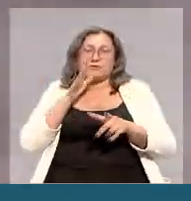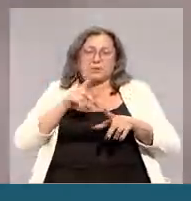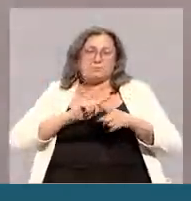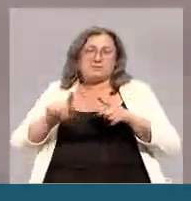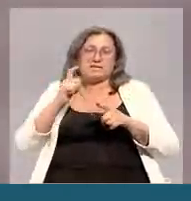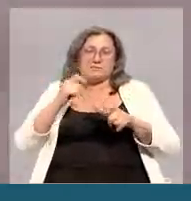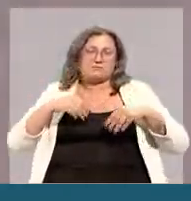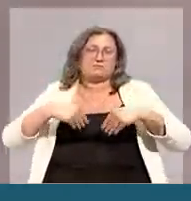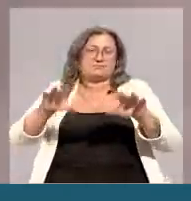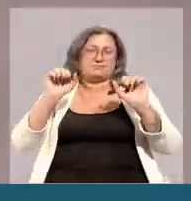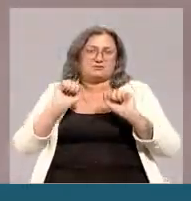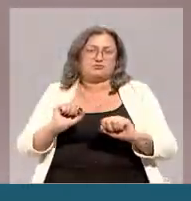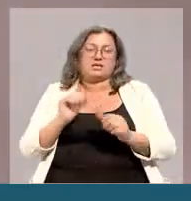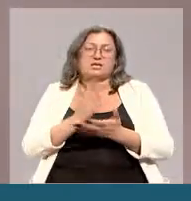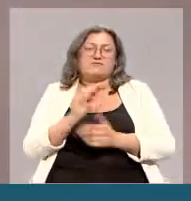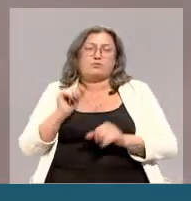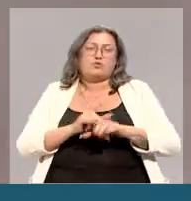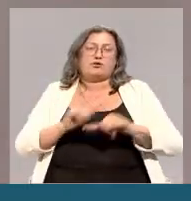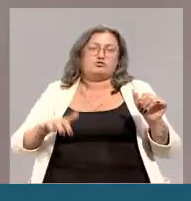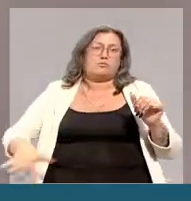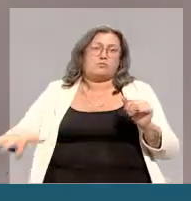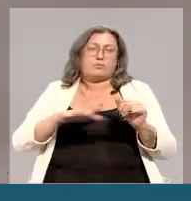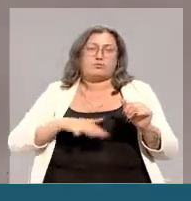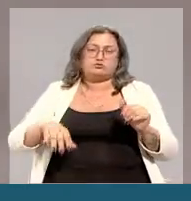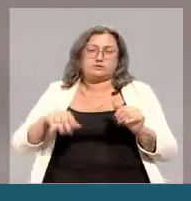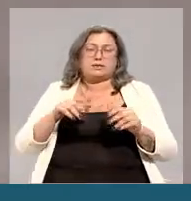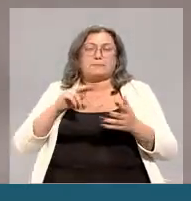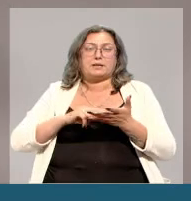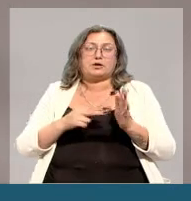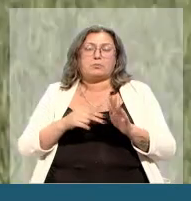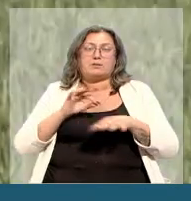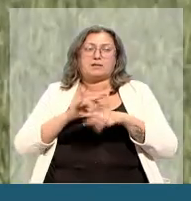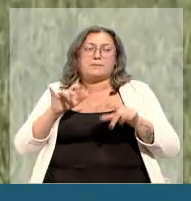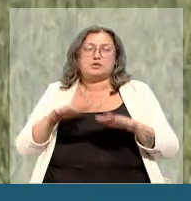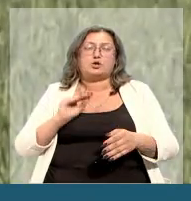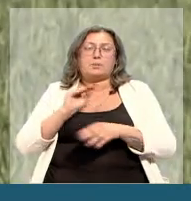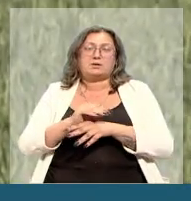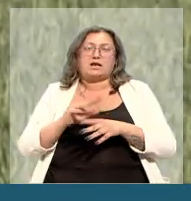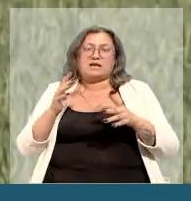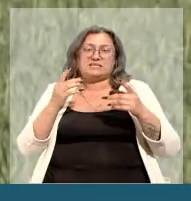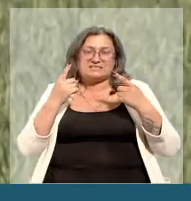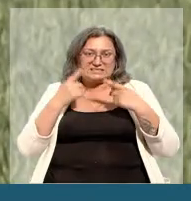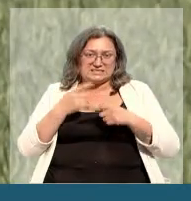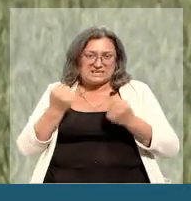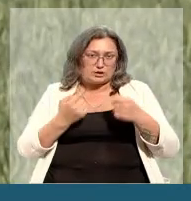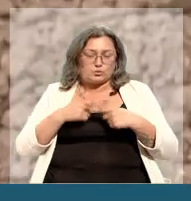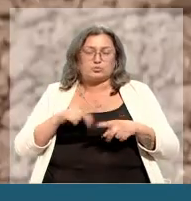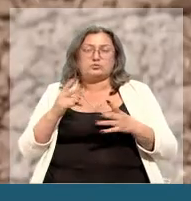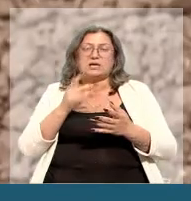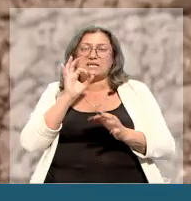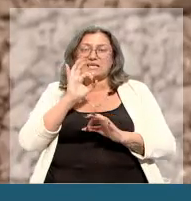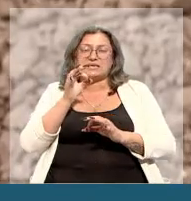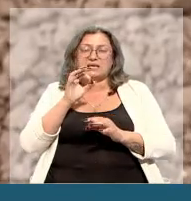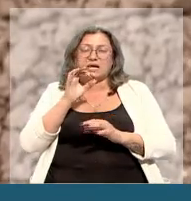обработки. Поэтому есть вероятность увеличения площади обработок. Планируем мобилизовать на местах дополнительную технику. Необходимый объем